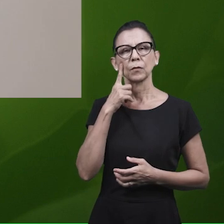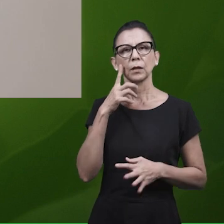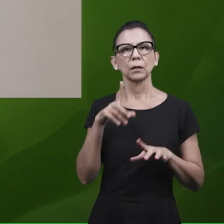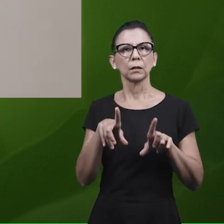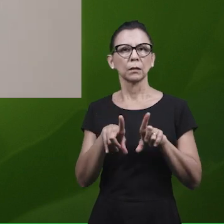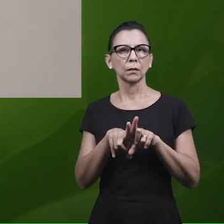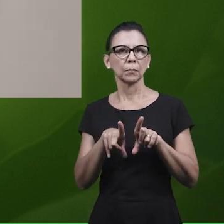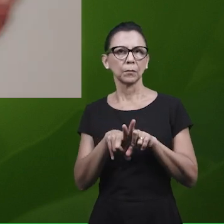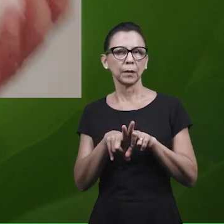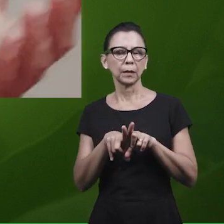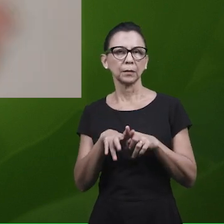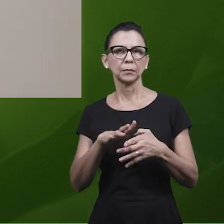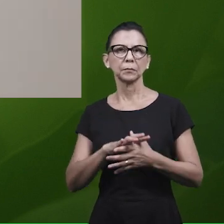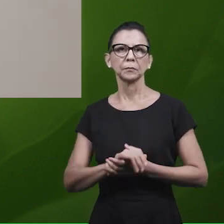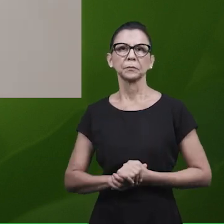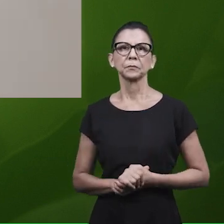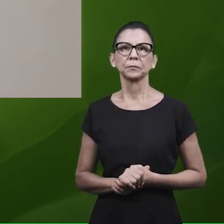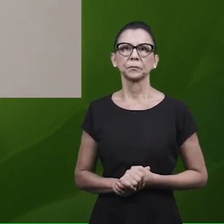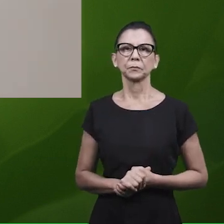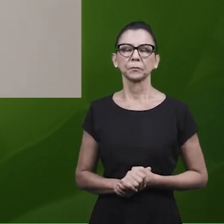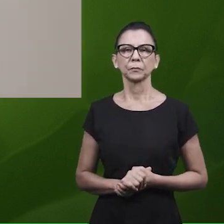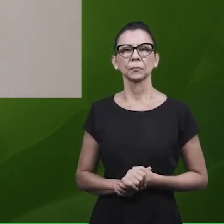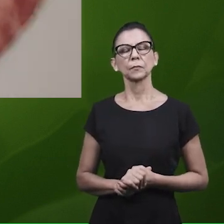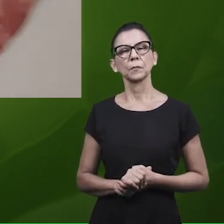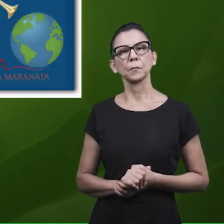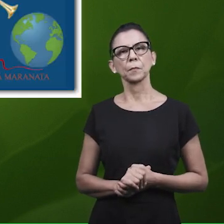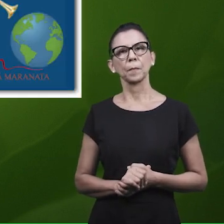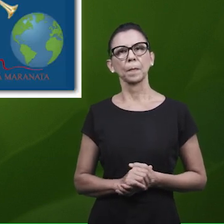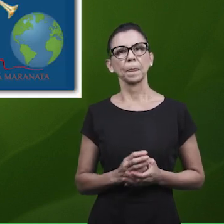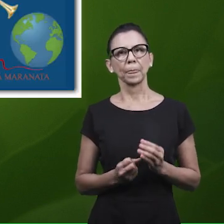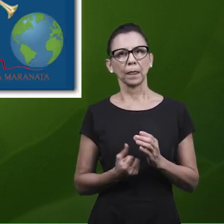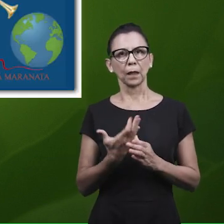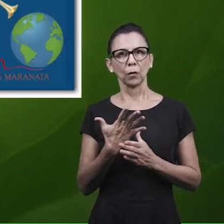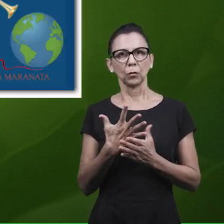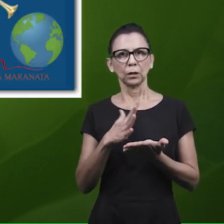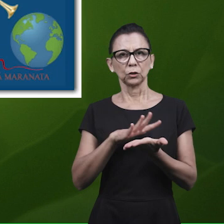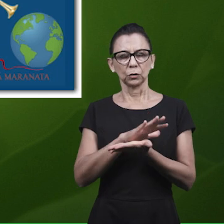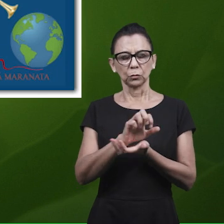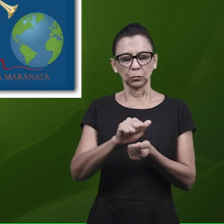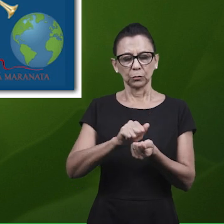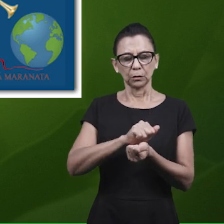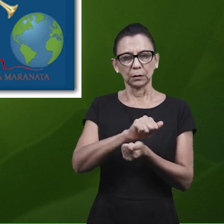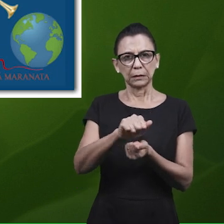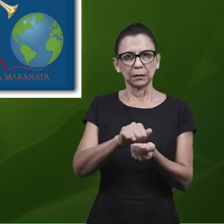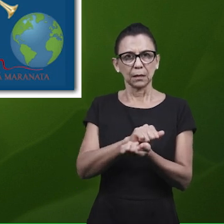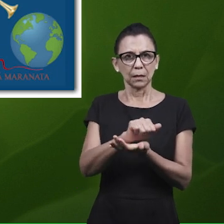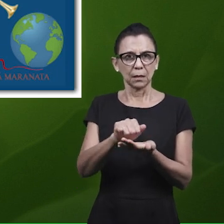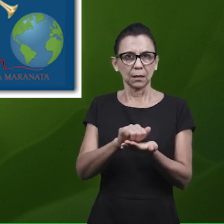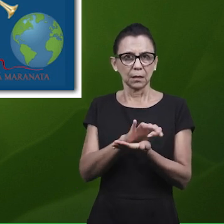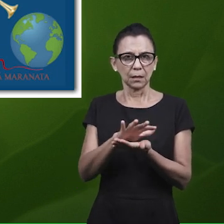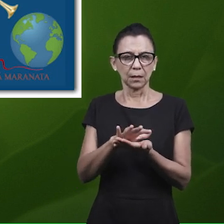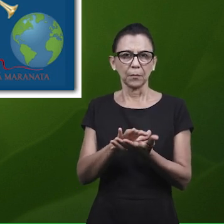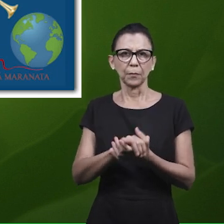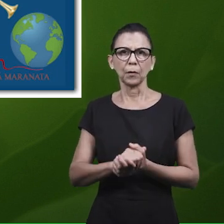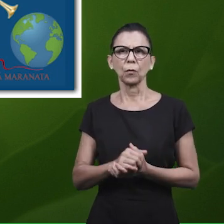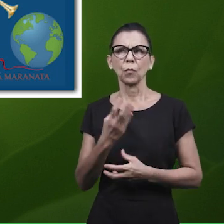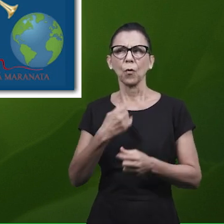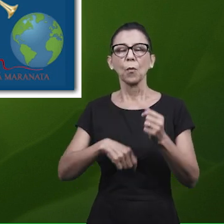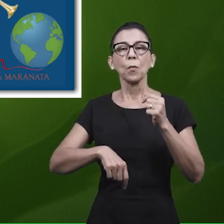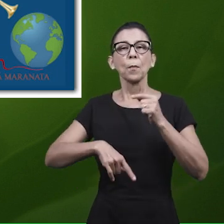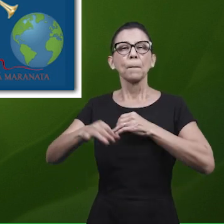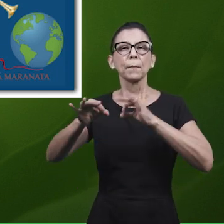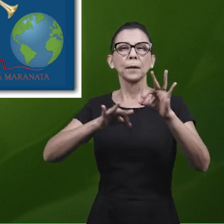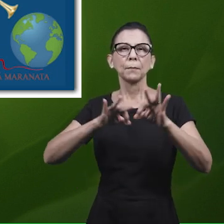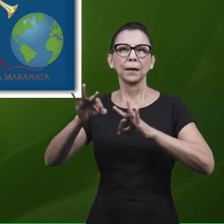considérer, c'est par rapport à l'origine du savon. Dans l'autre diapositive, nous